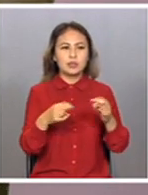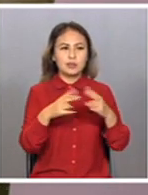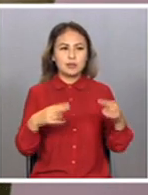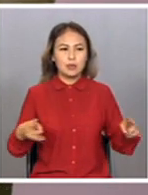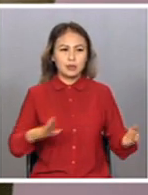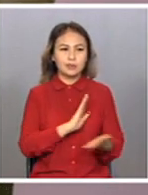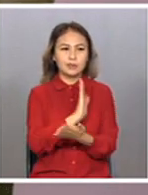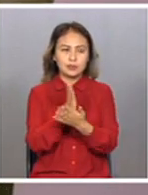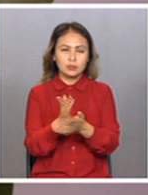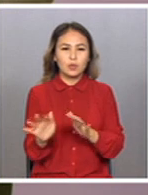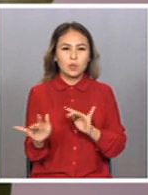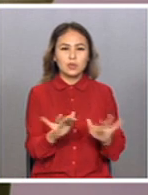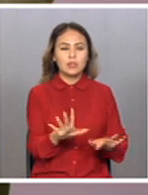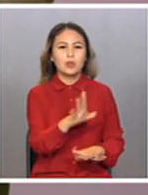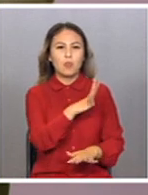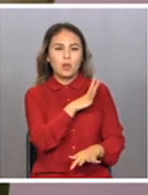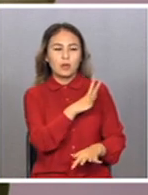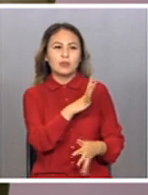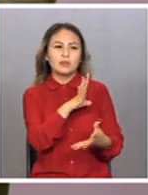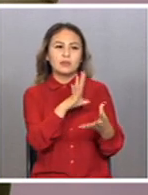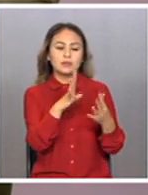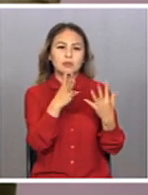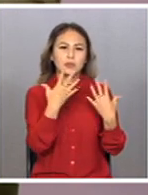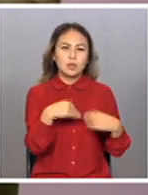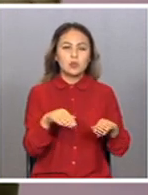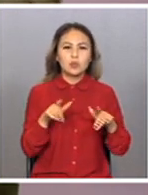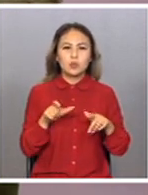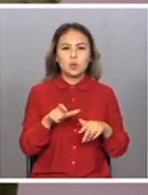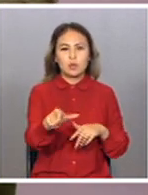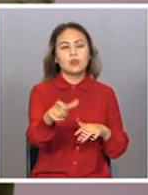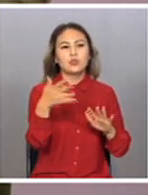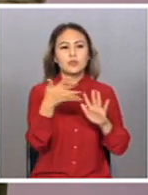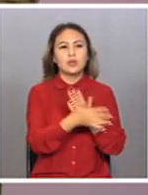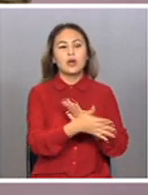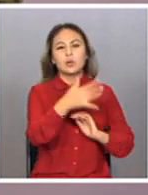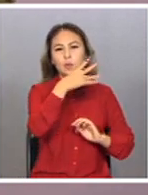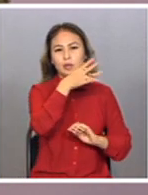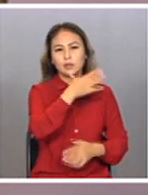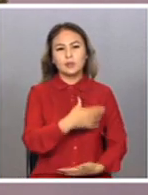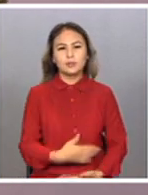дейін қозғалыста болған дененің жолға жұмсаған уақыты.